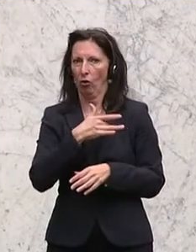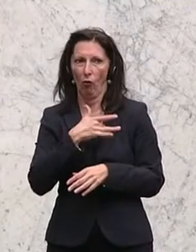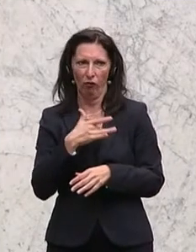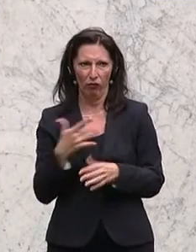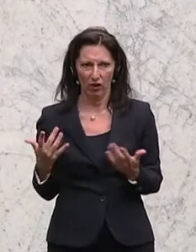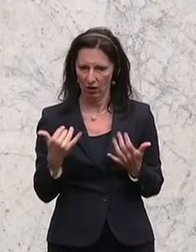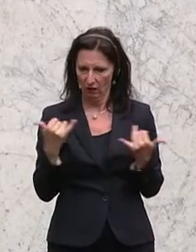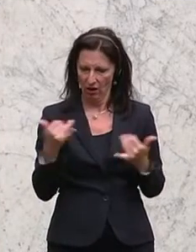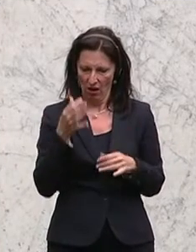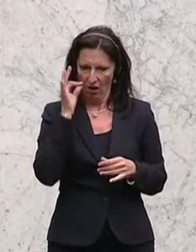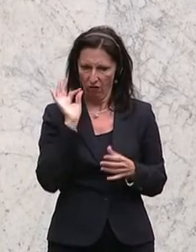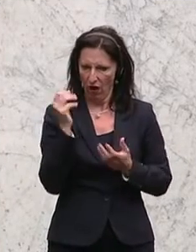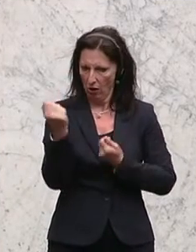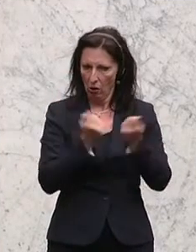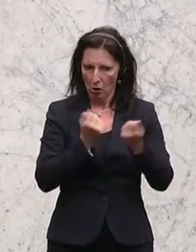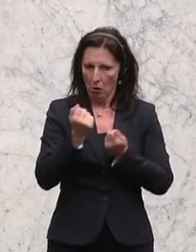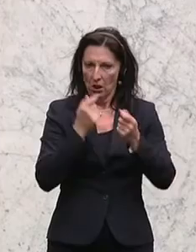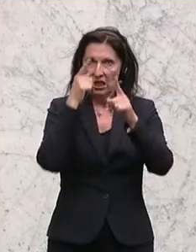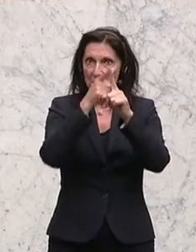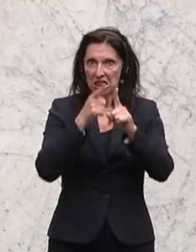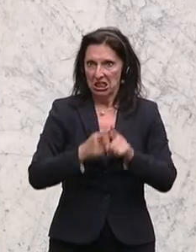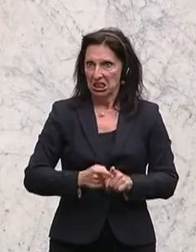eine Abwertung der frauenpolitischen Anliegen.